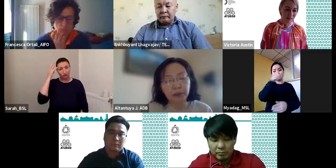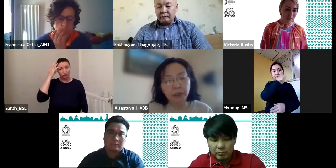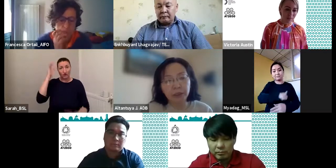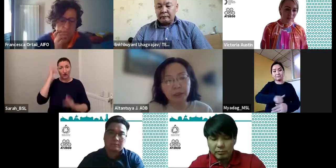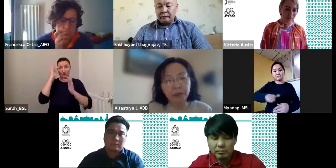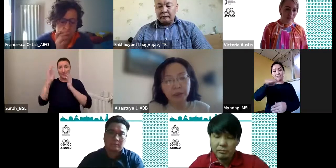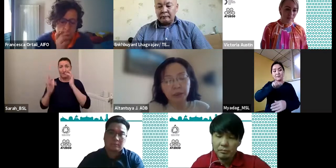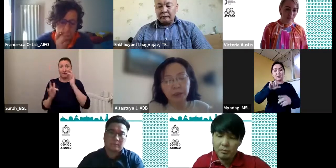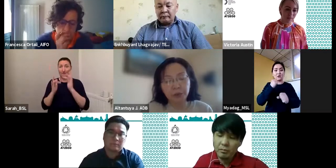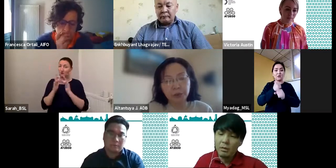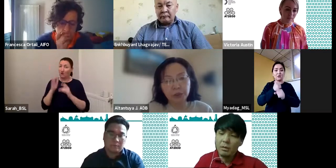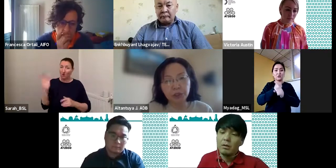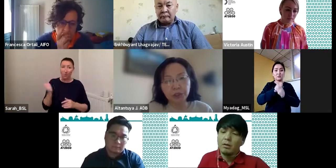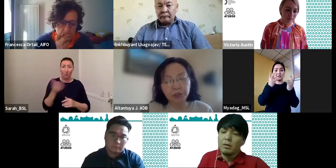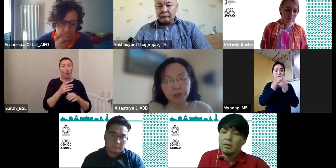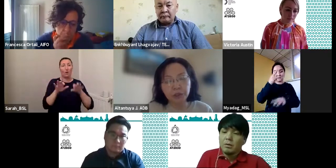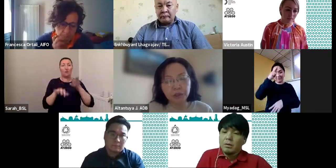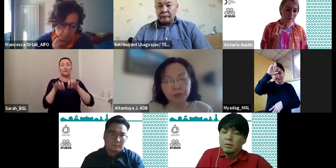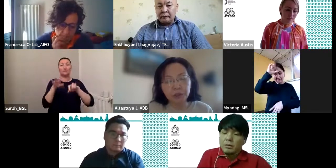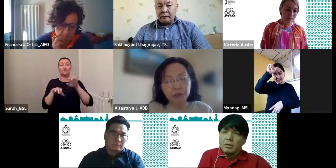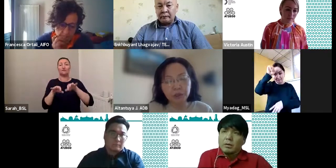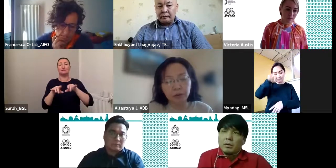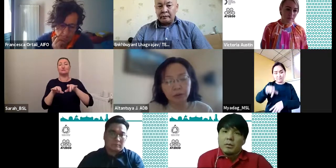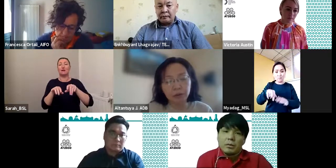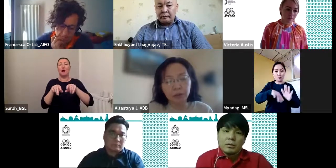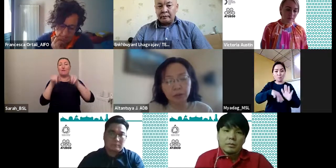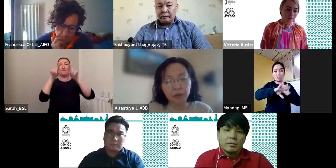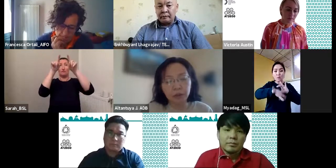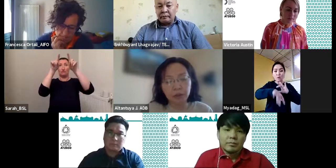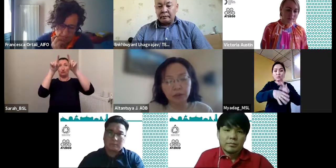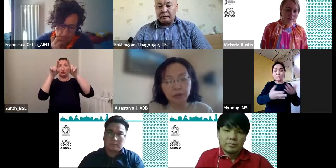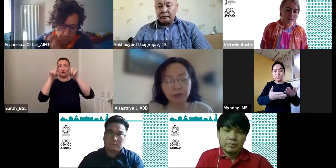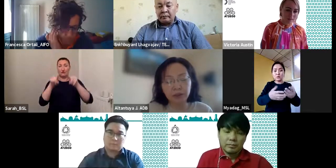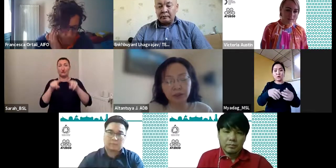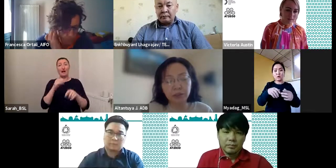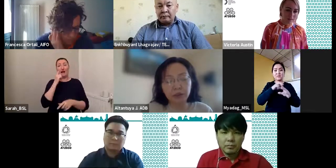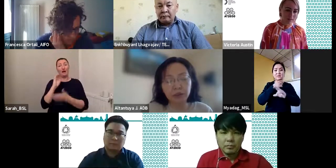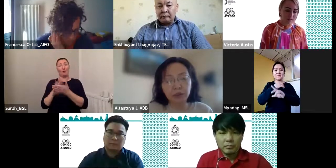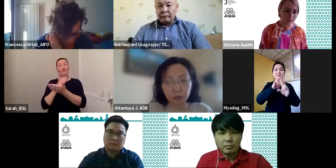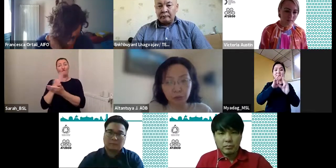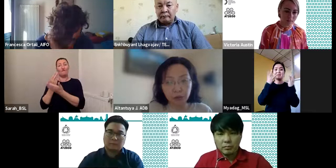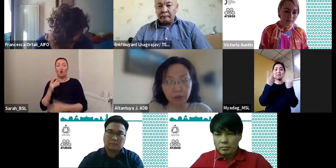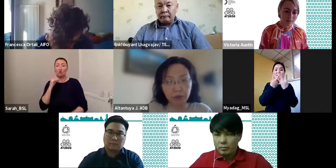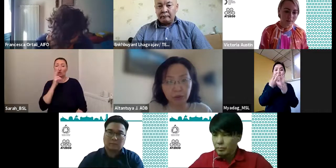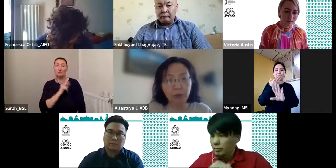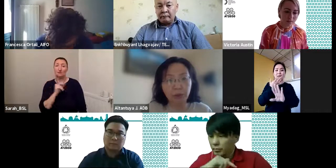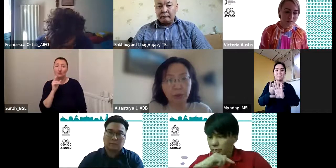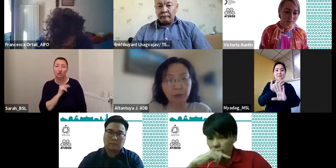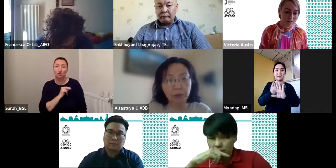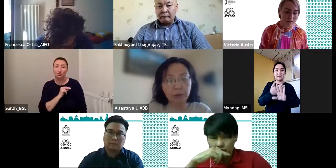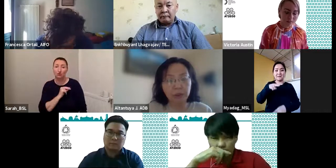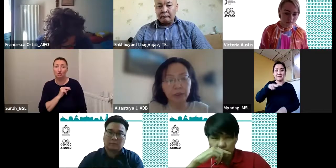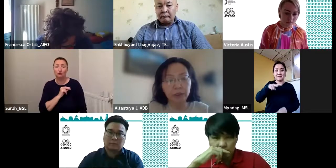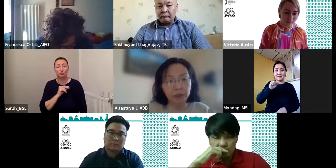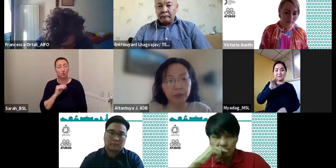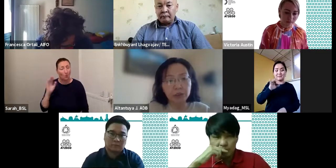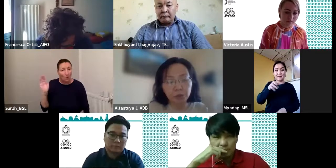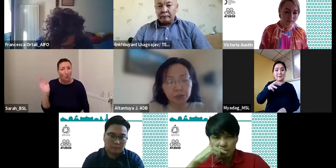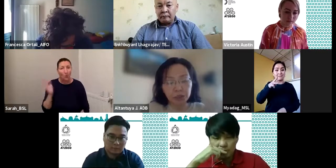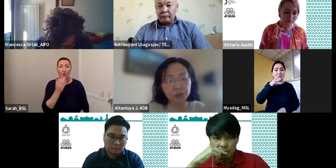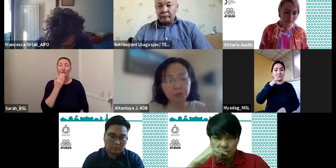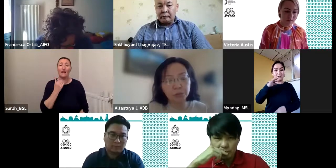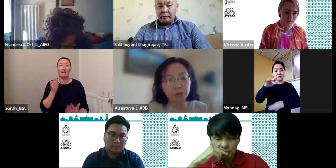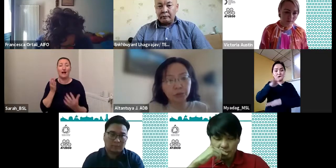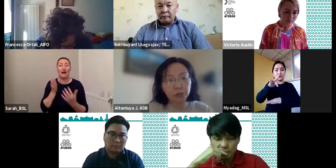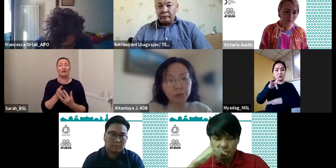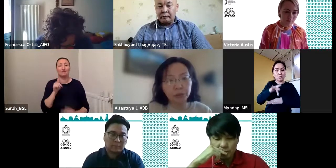нийгмийн хамгааллын яамн дээр боловсруулж байгаа тэр нийгмийн хамгааллын лавлгаа мэдээллийн төв гэдэг юмыг байгуулад тэндээс